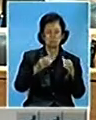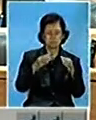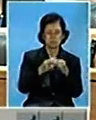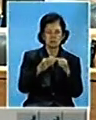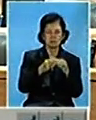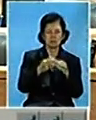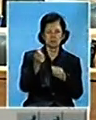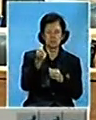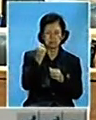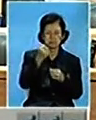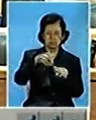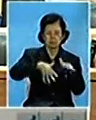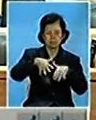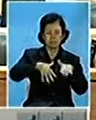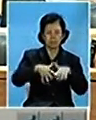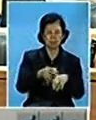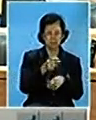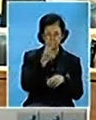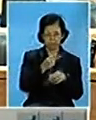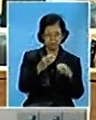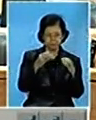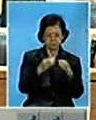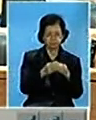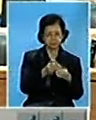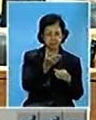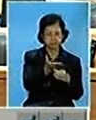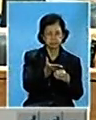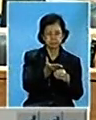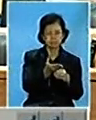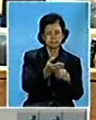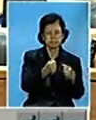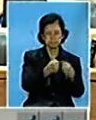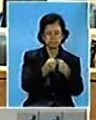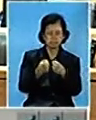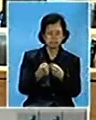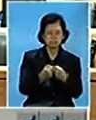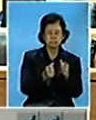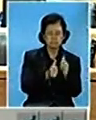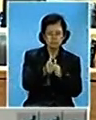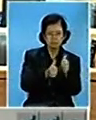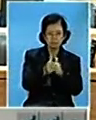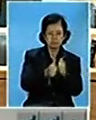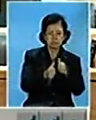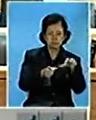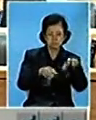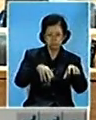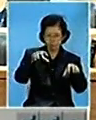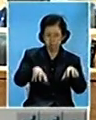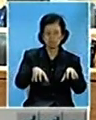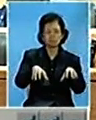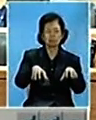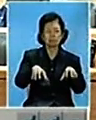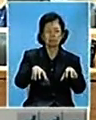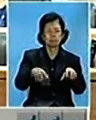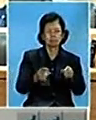เราจะเห็นว่าพรรคหนึ่งเป็นพรรคคู่ต่อสู้คู่แข่งของพรรคพลังประชาชน